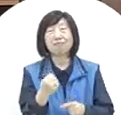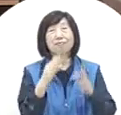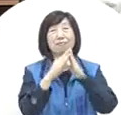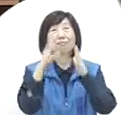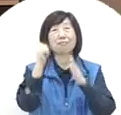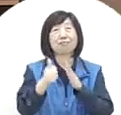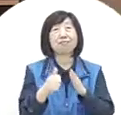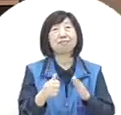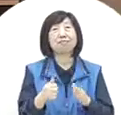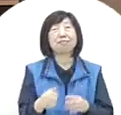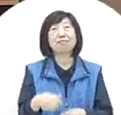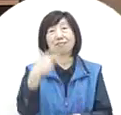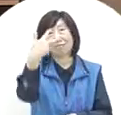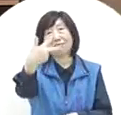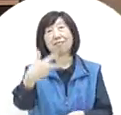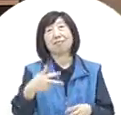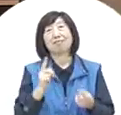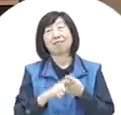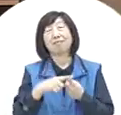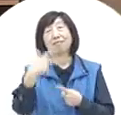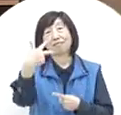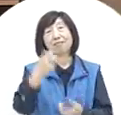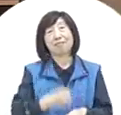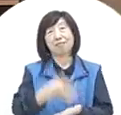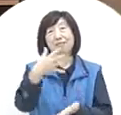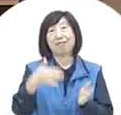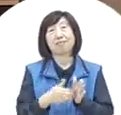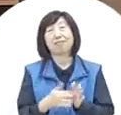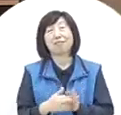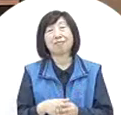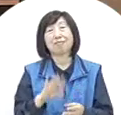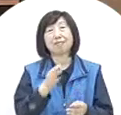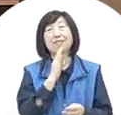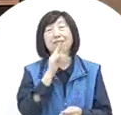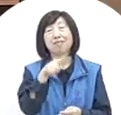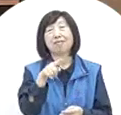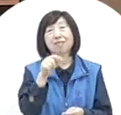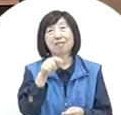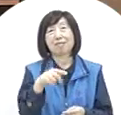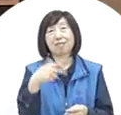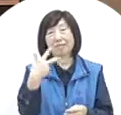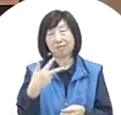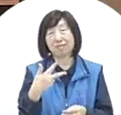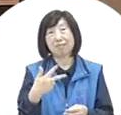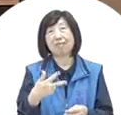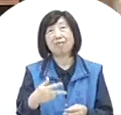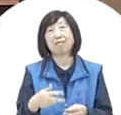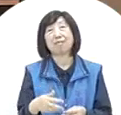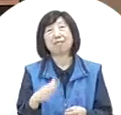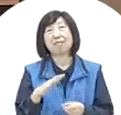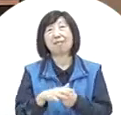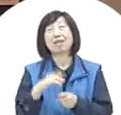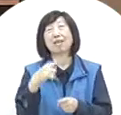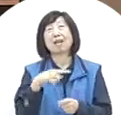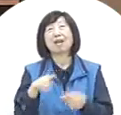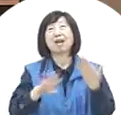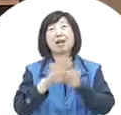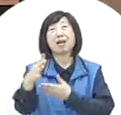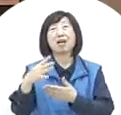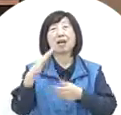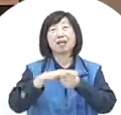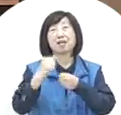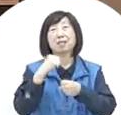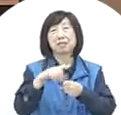几栋？ 七栋是。但是也是要他们有 七栋 全部。 我再重复一次，我